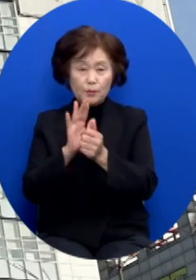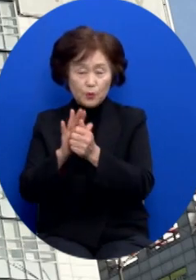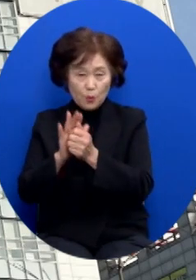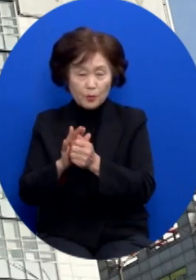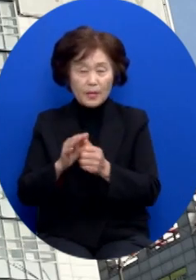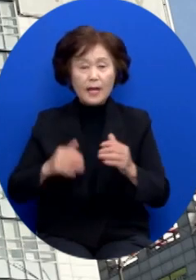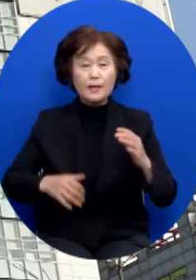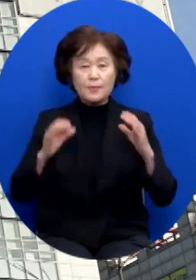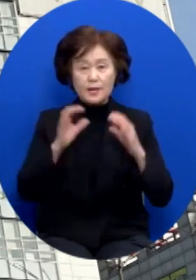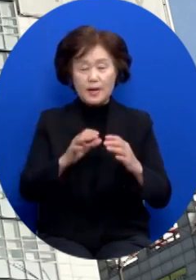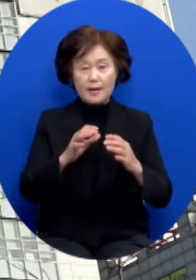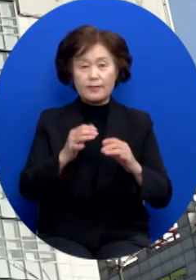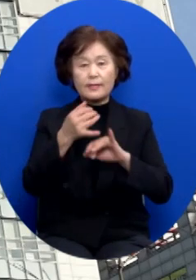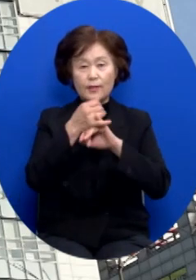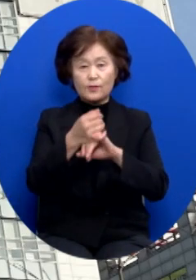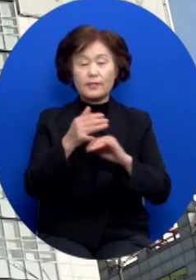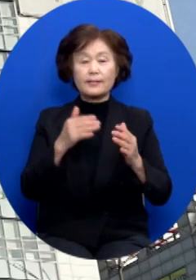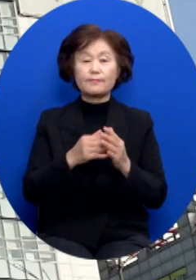했습니다.